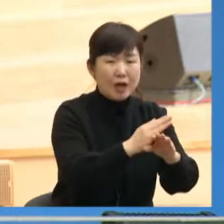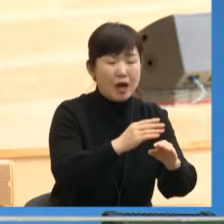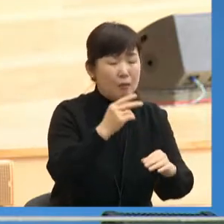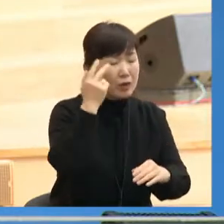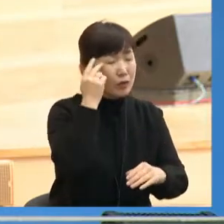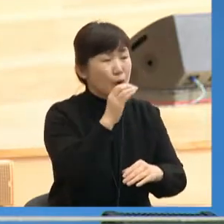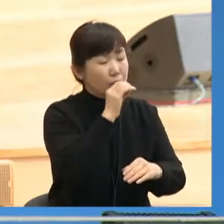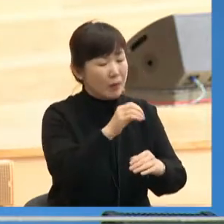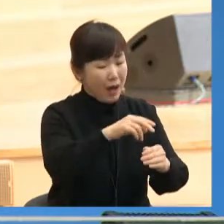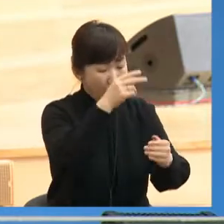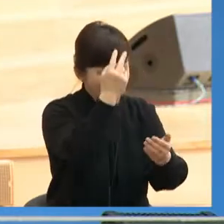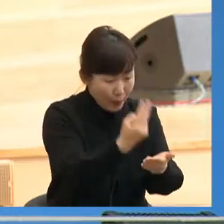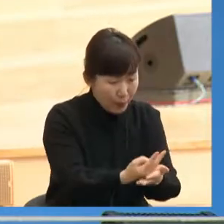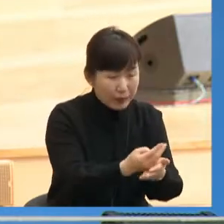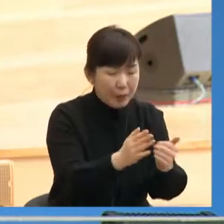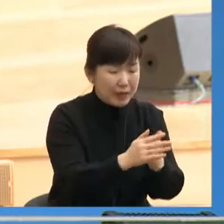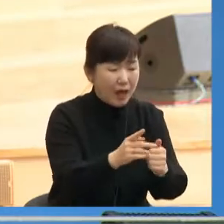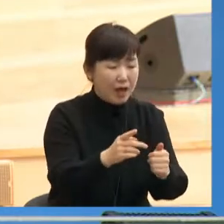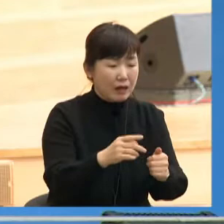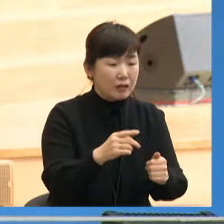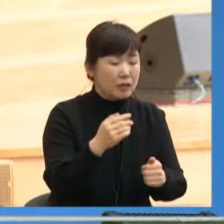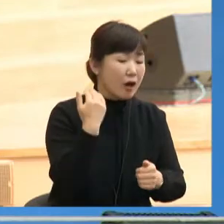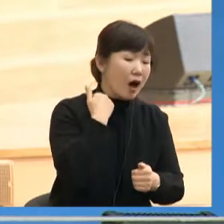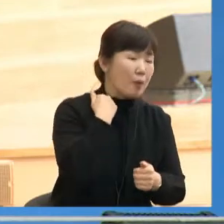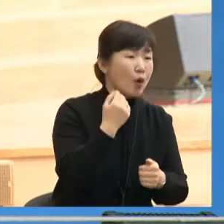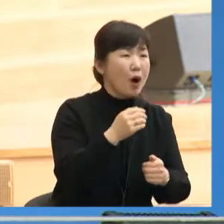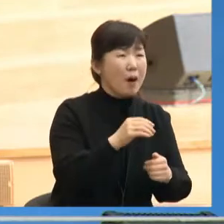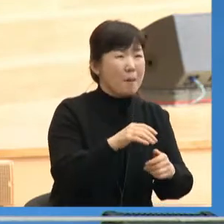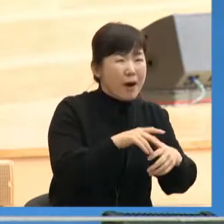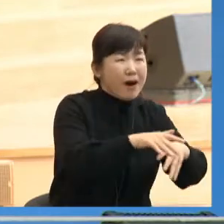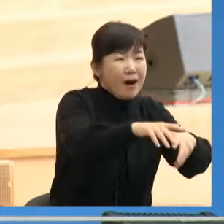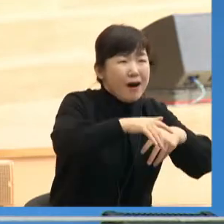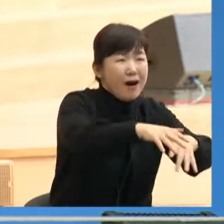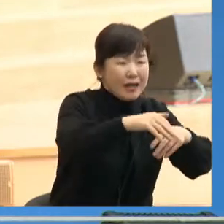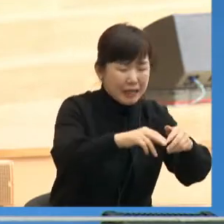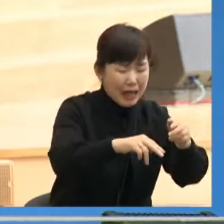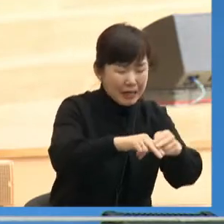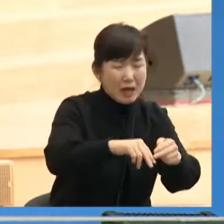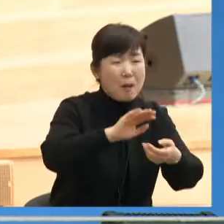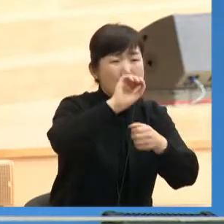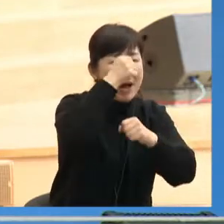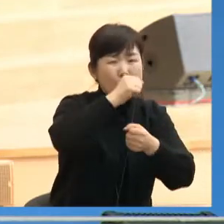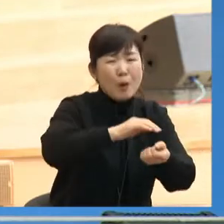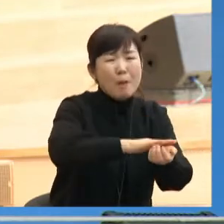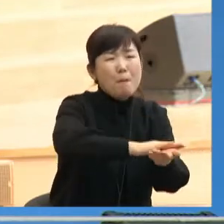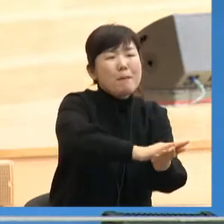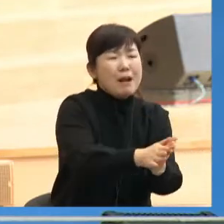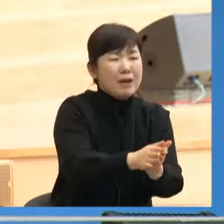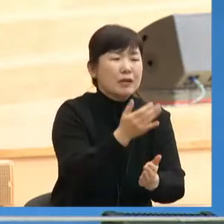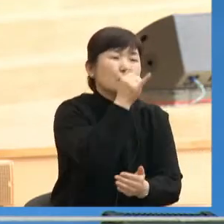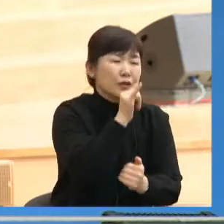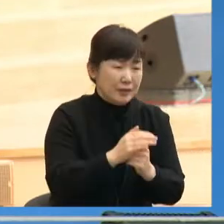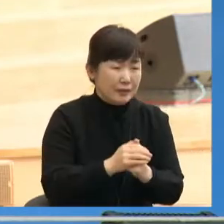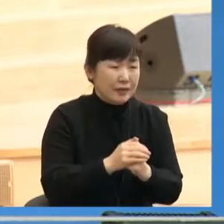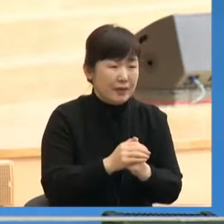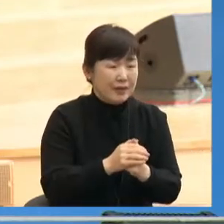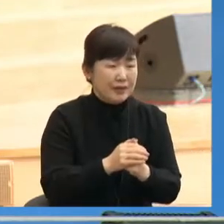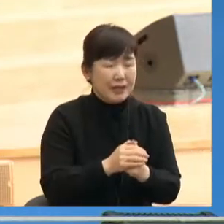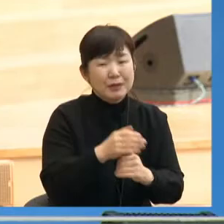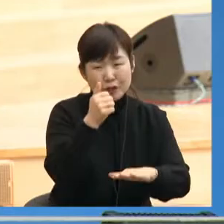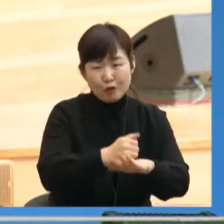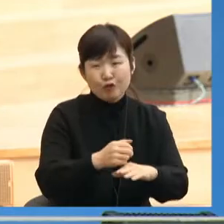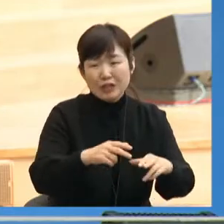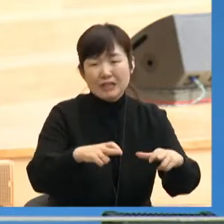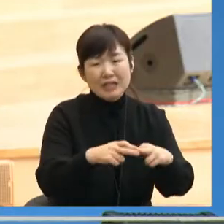떨어지다 보니까 그 떨어진 아이를 미처 못 본 채 지나가는 사람들이 밟았을 수도 있습니다. 그는 그렇게 장애인이